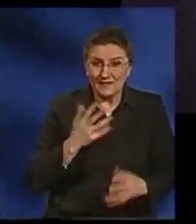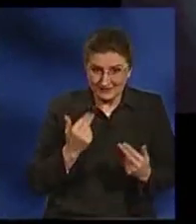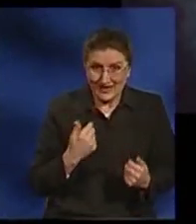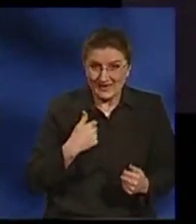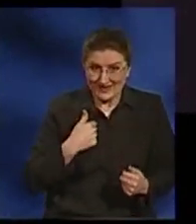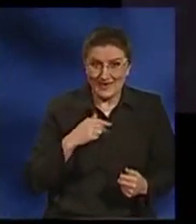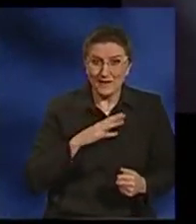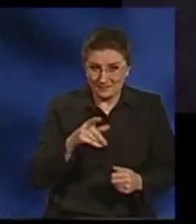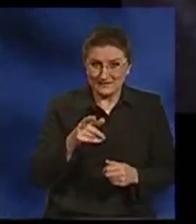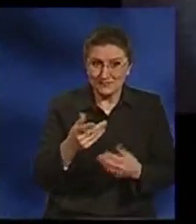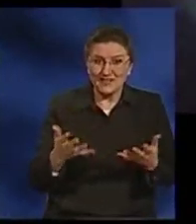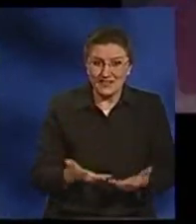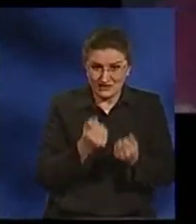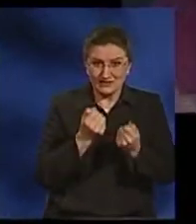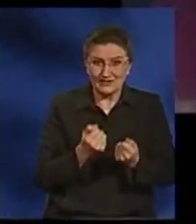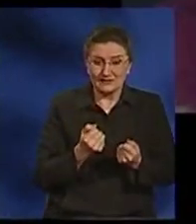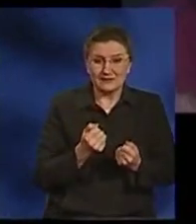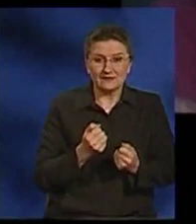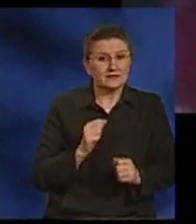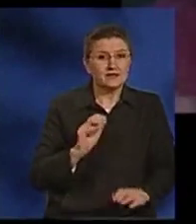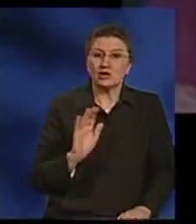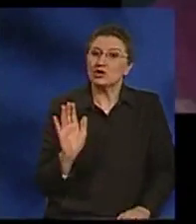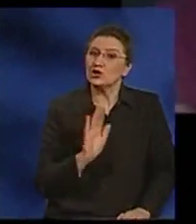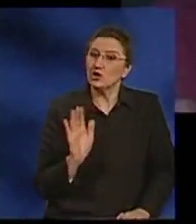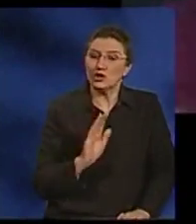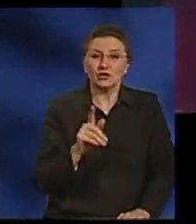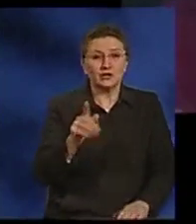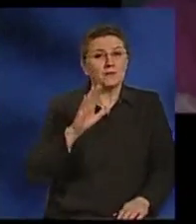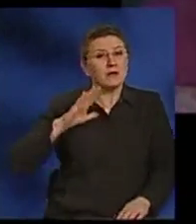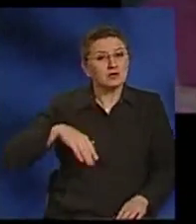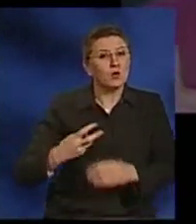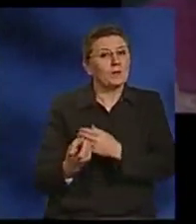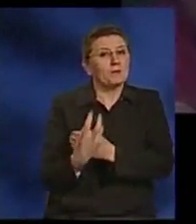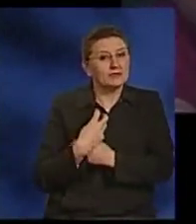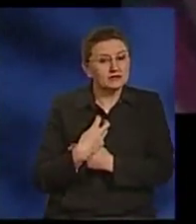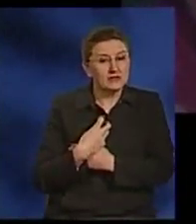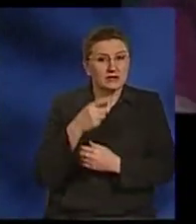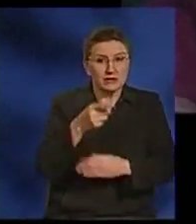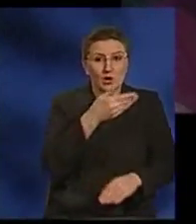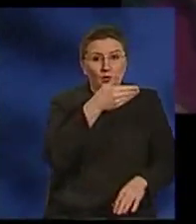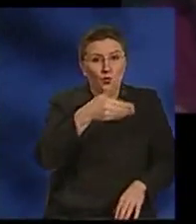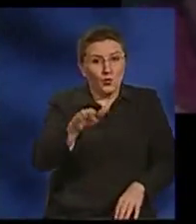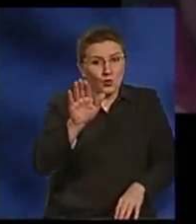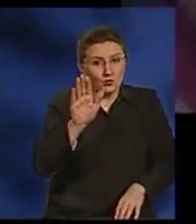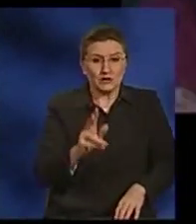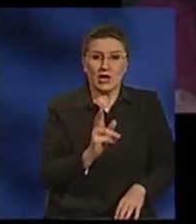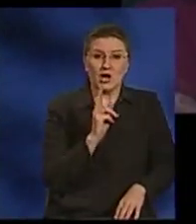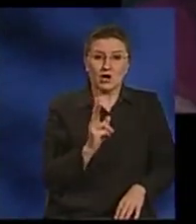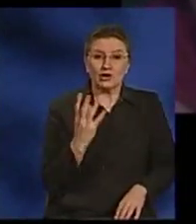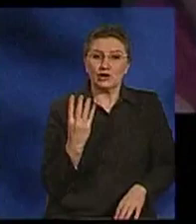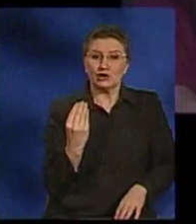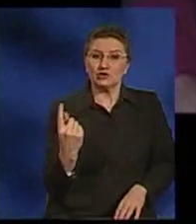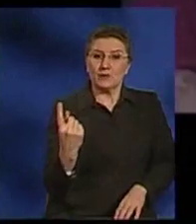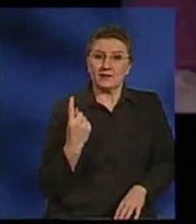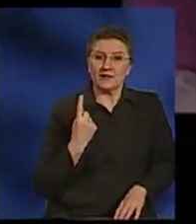Гарбо Я нашла тебя И... и... Да нет же Ты пришла потом Как только ты ушла от меня Кто-то еще